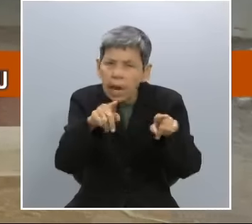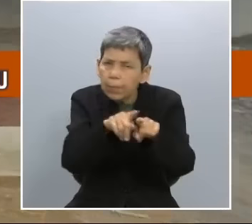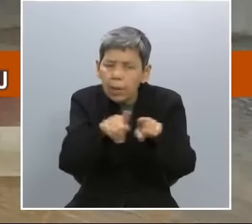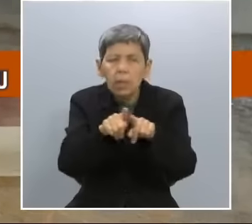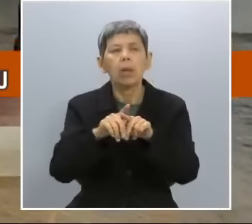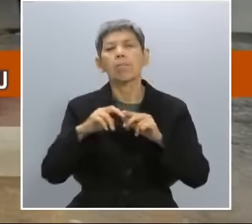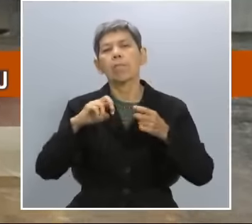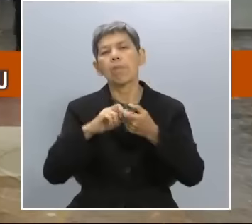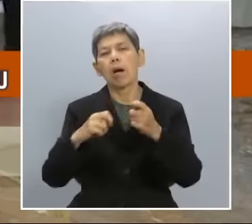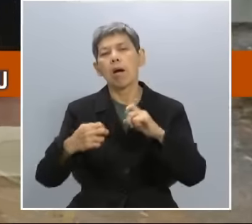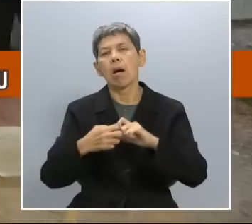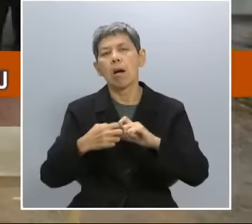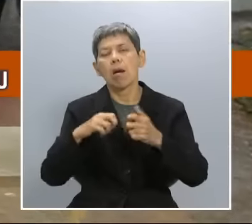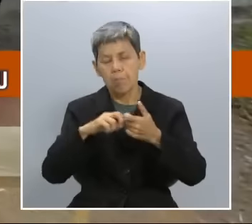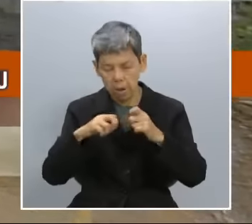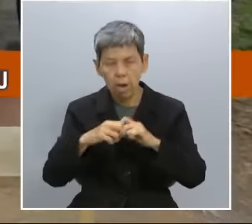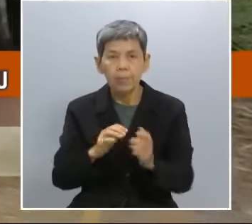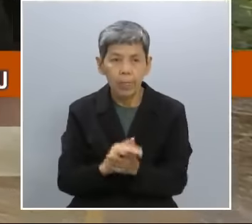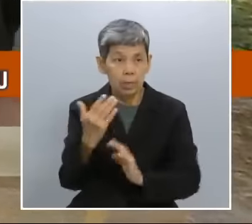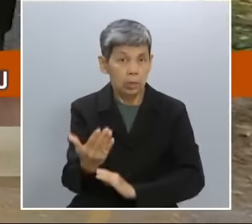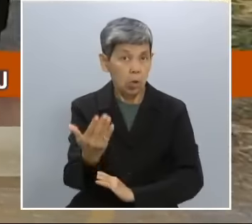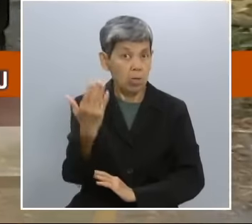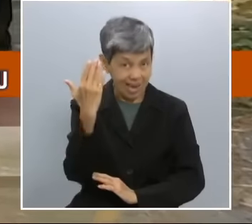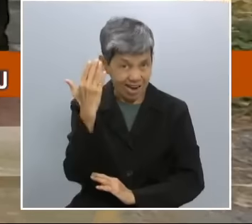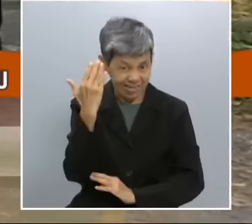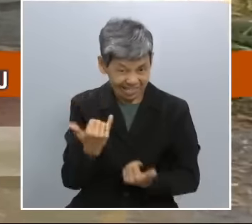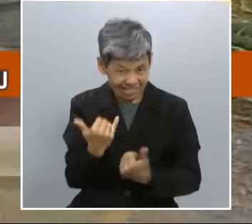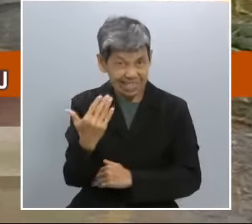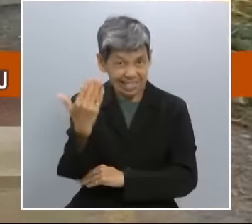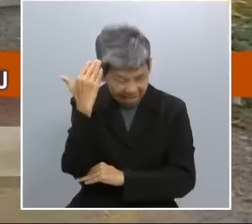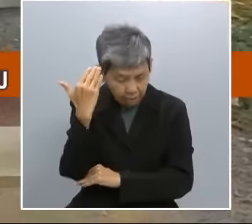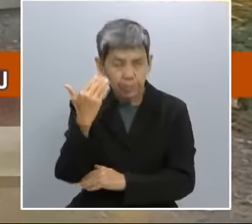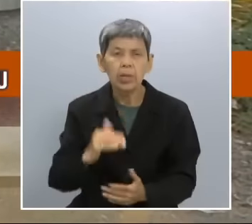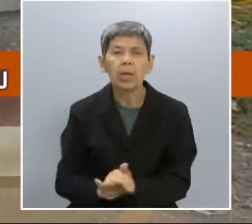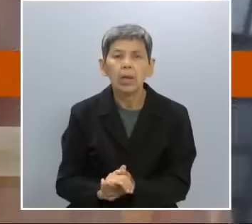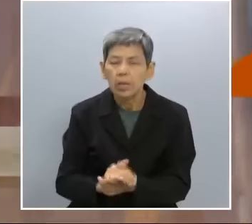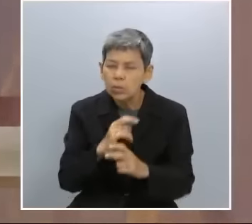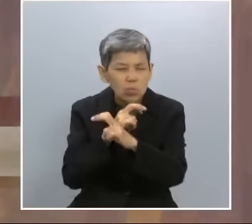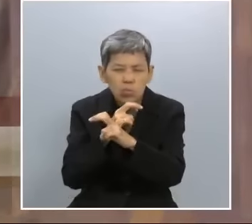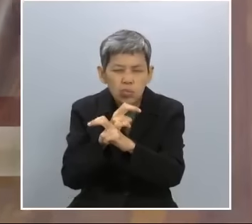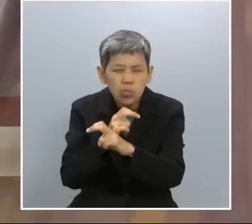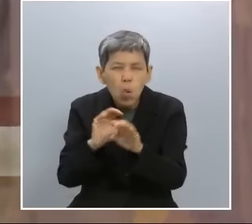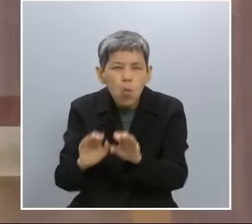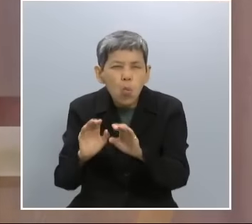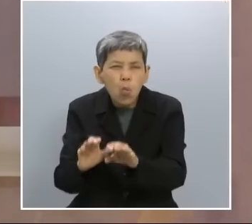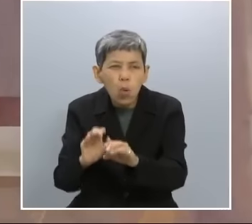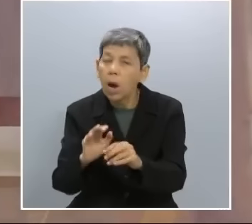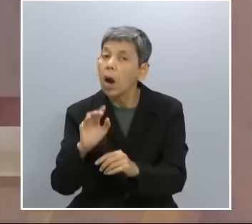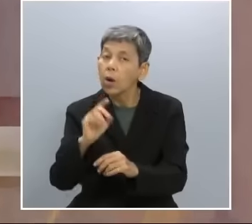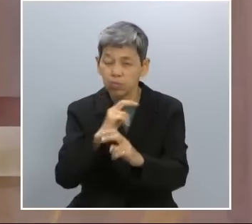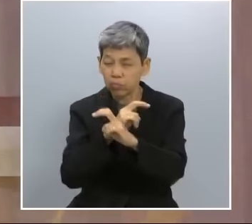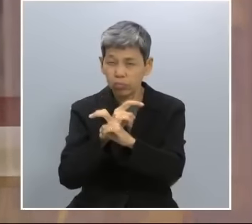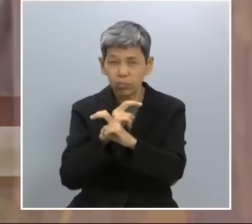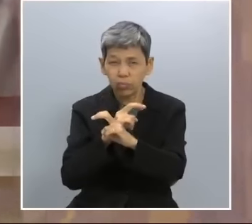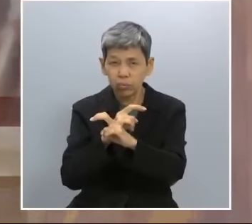หาล่าสุดช่วงเช้าที่ผ่านมาเกิดเหตุการณ์กากสารเคมีเมพิษของสารเคมี